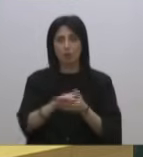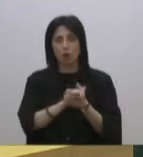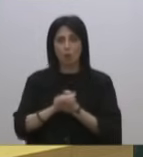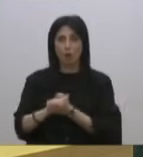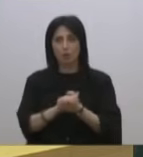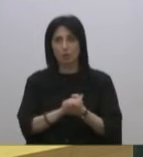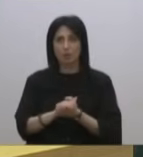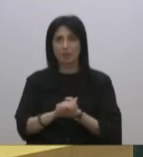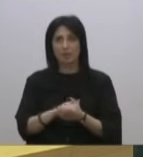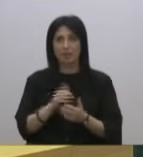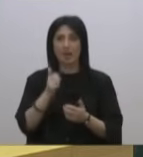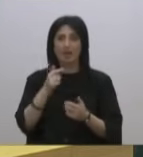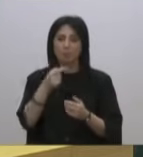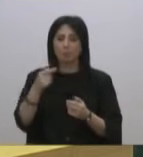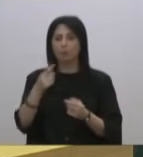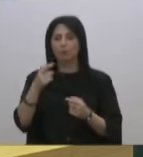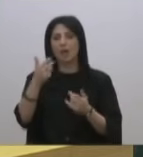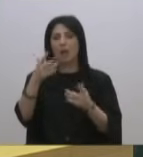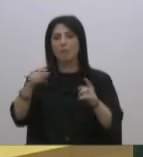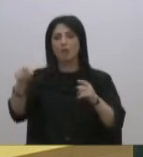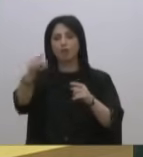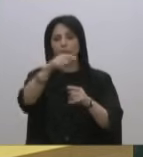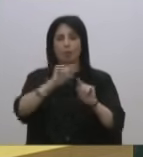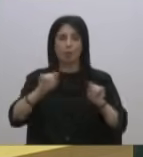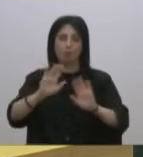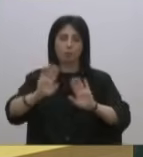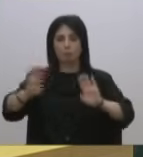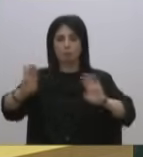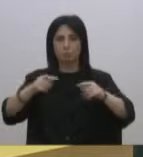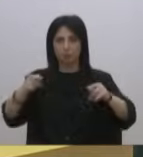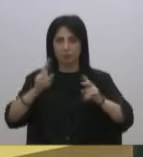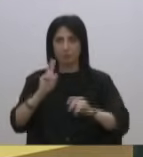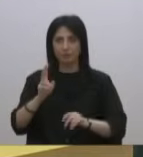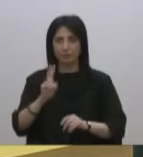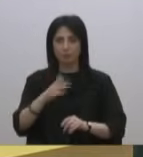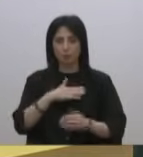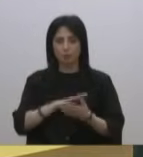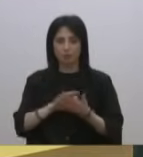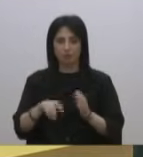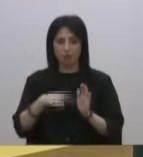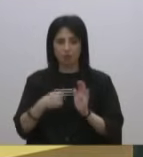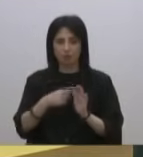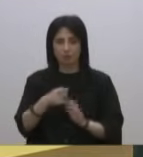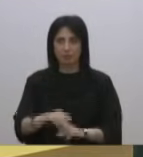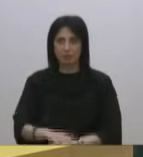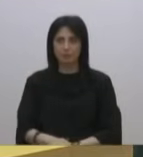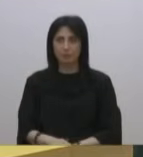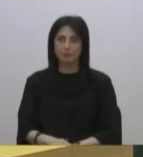კოლექტიურად, გარდა რამდენიმე გამონაკლისი იმ ოპოზიციონერ დეპუტატისა, ვინც გულწრფელად სვამს